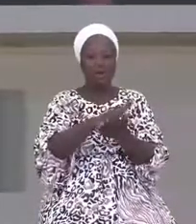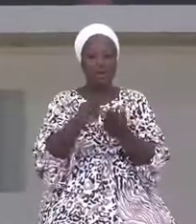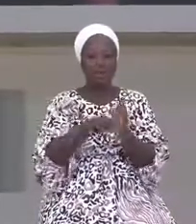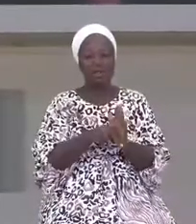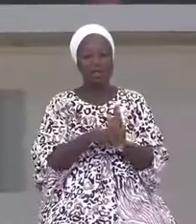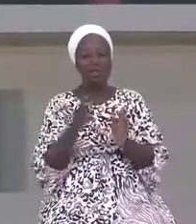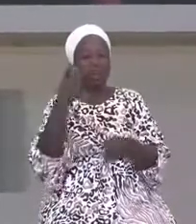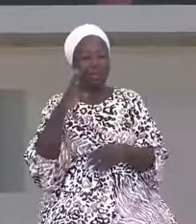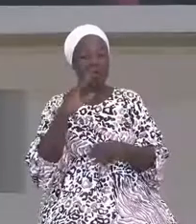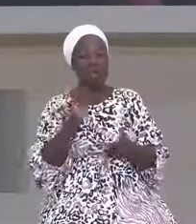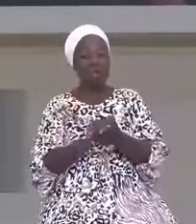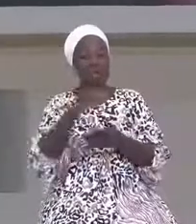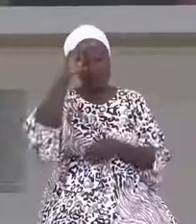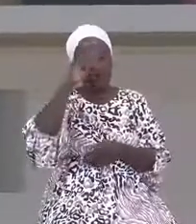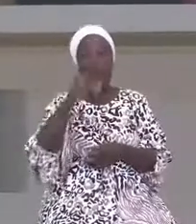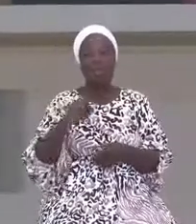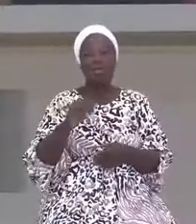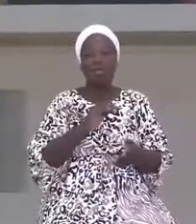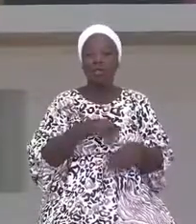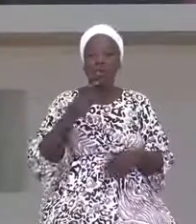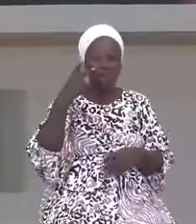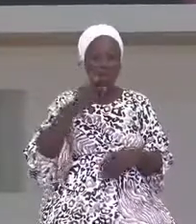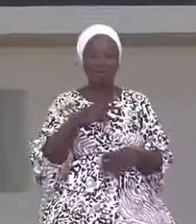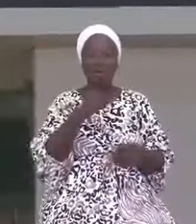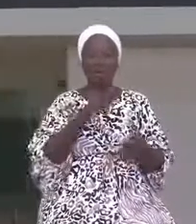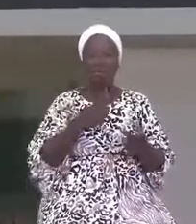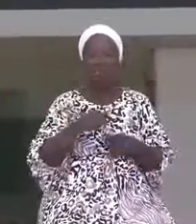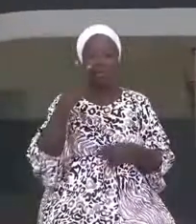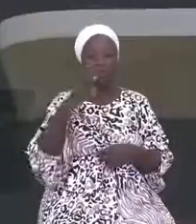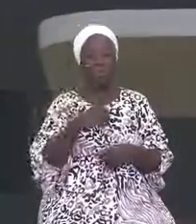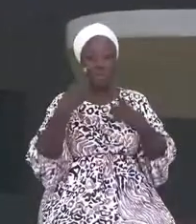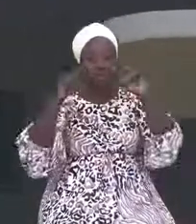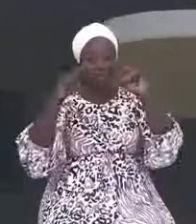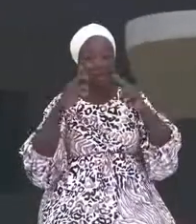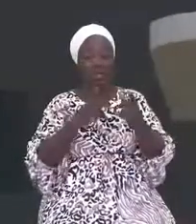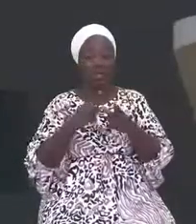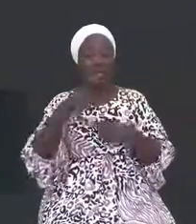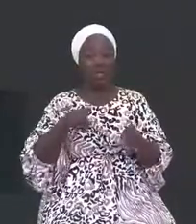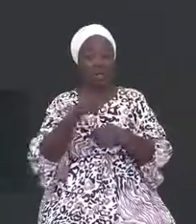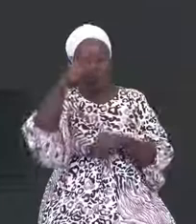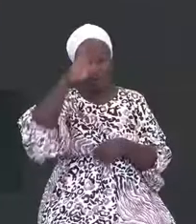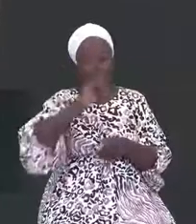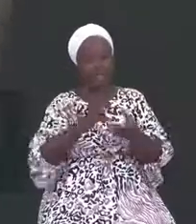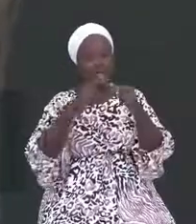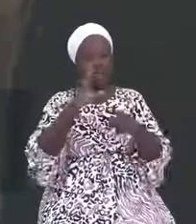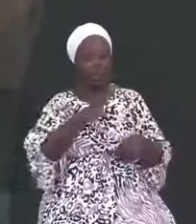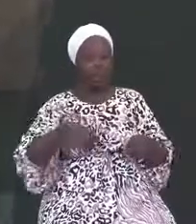Nous avons vu l'homme. Nous avons vu sa déclaration. Comme il est venu à Christ, on dit au bon maître, que dois-je faire